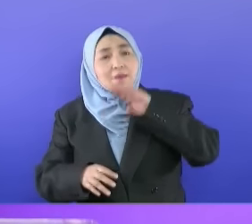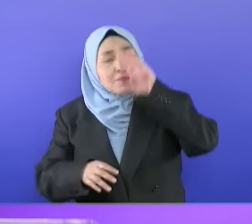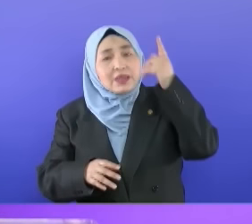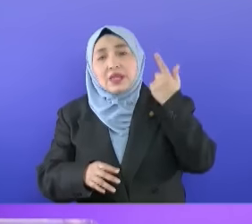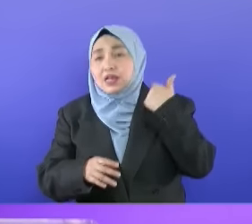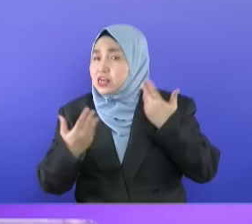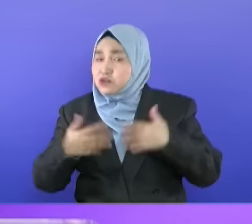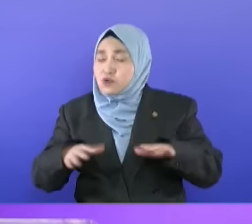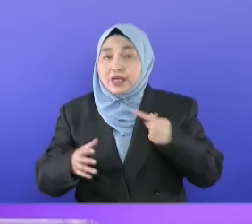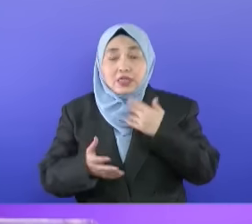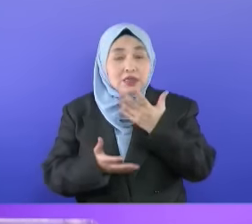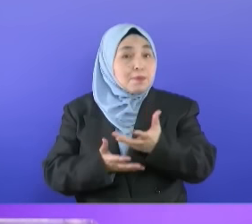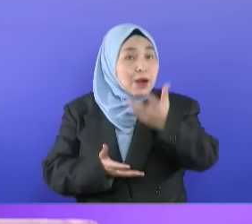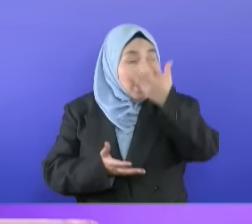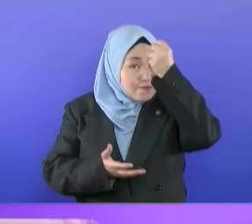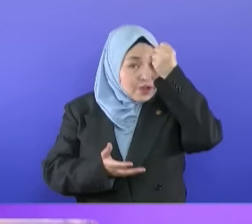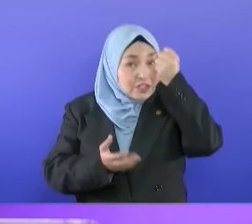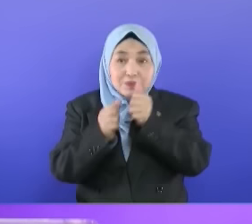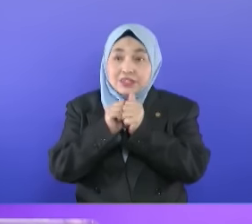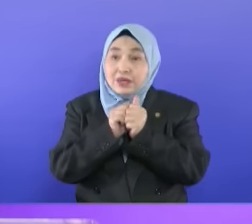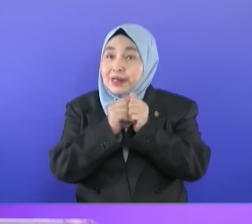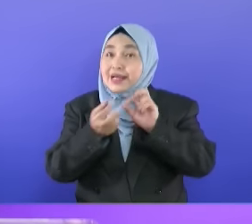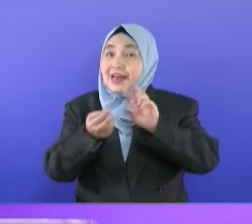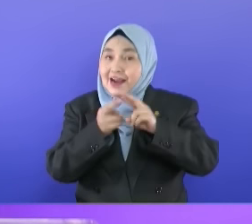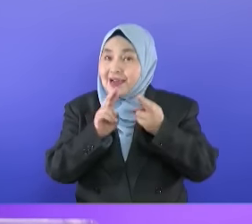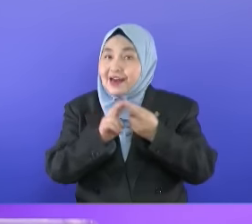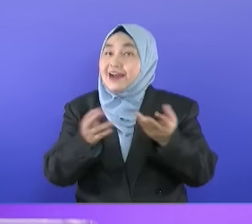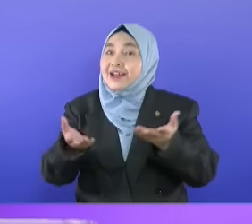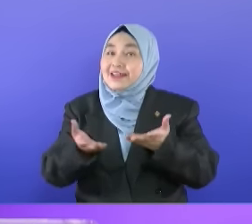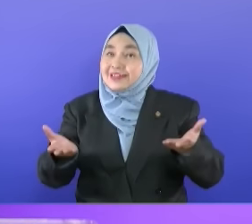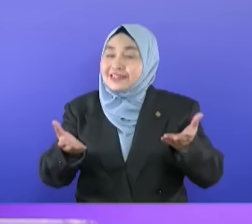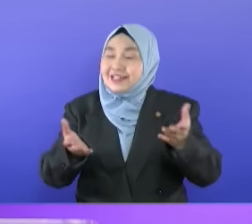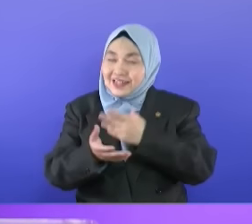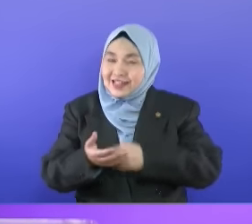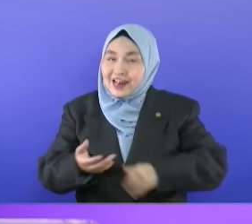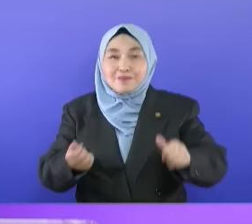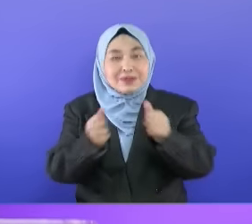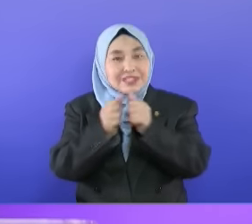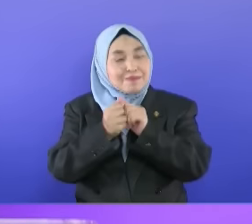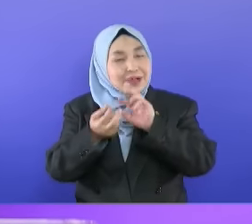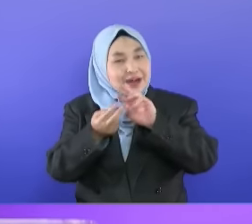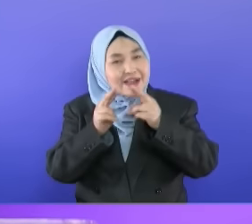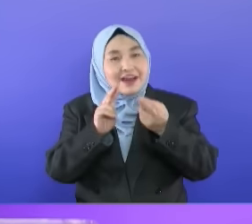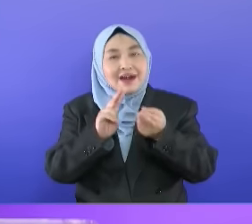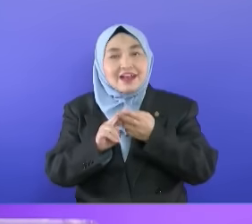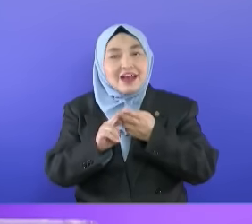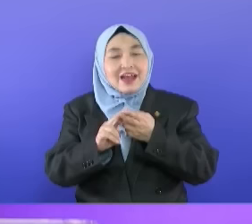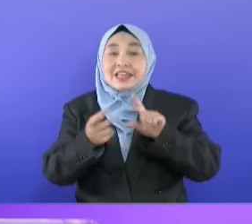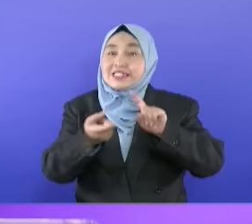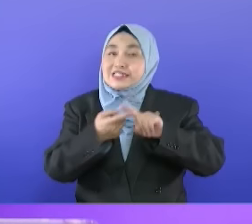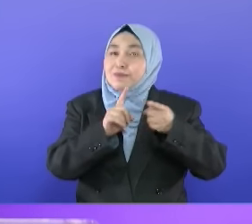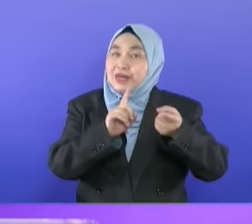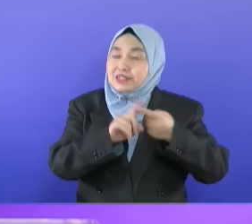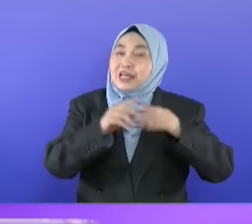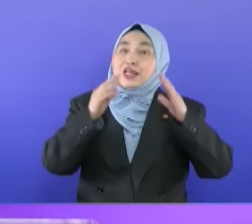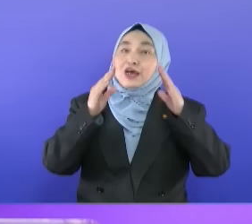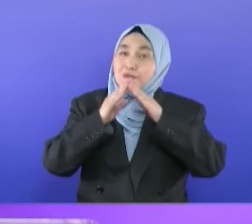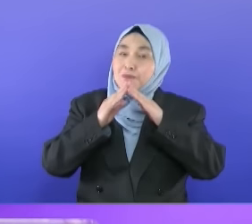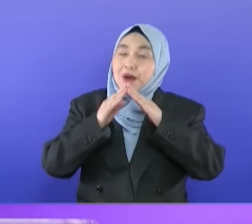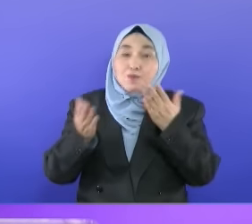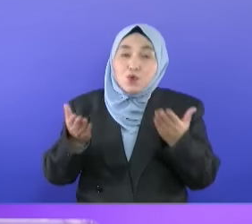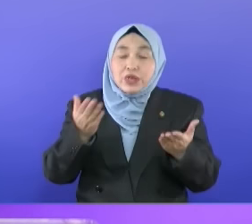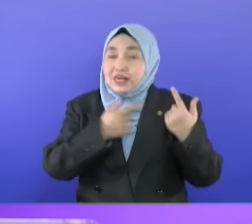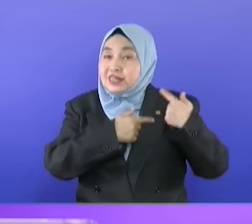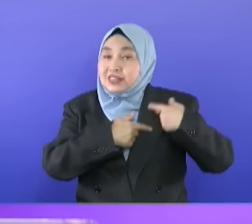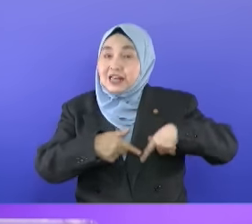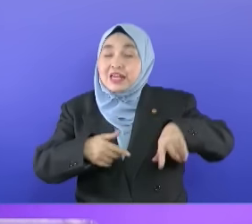tadi sudah pun kita menghafal susahnya bersama dengan rekan-rekan yang di studio dan juga bersama rekan-rekan sahabat-sahabat di rumah ya mungkin